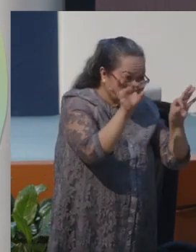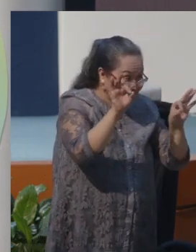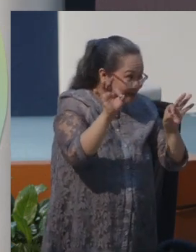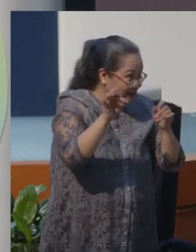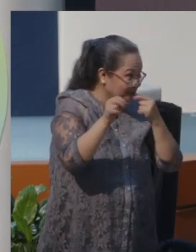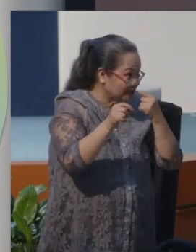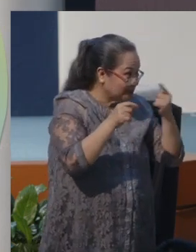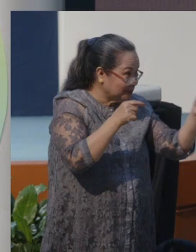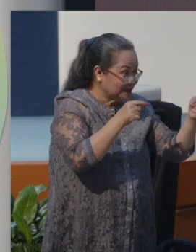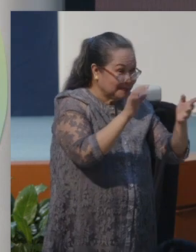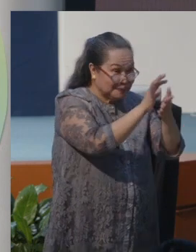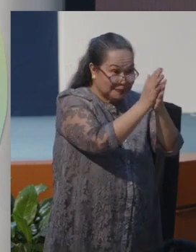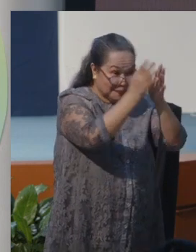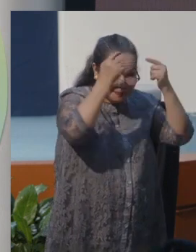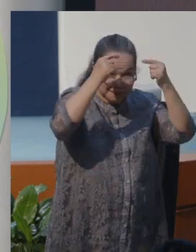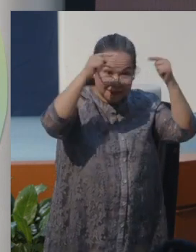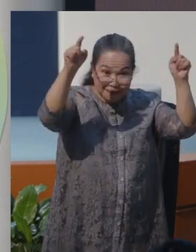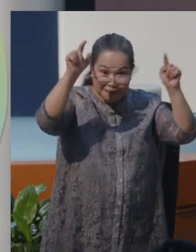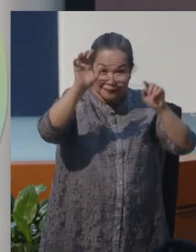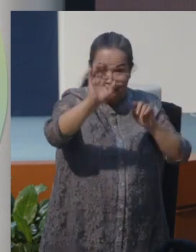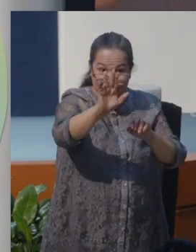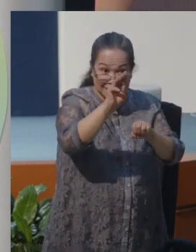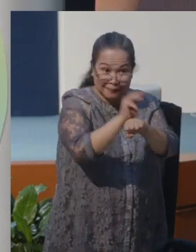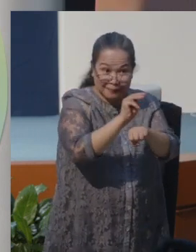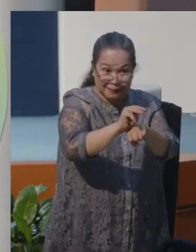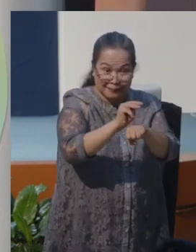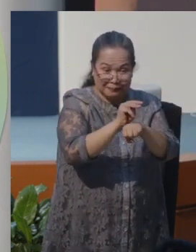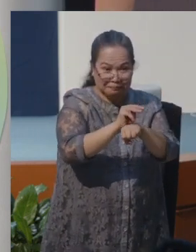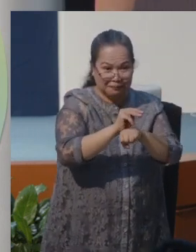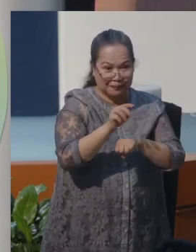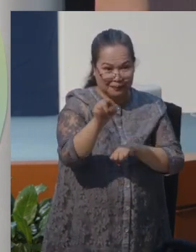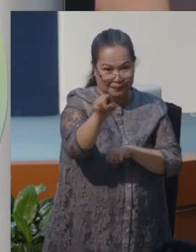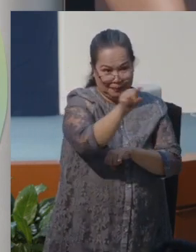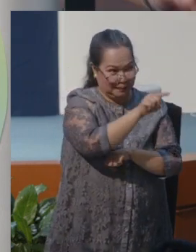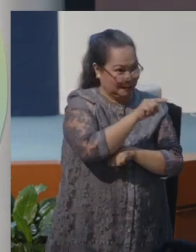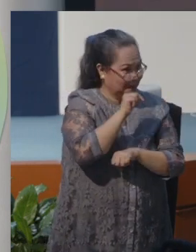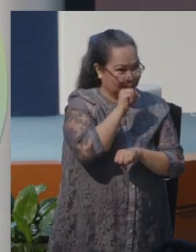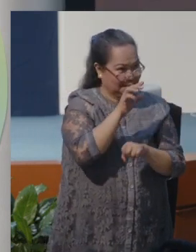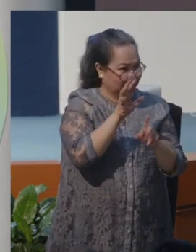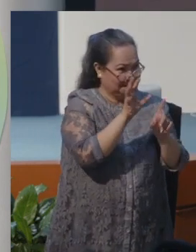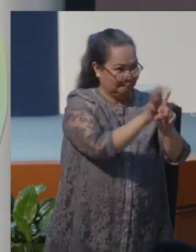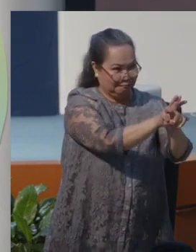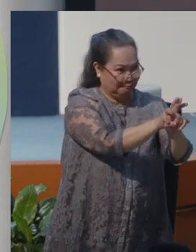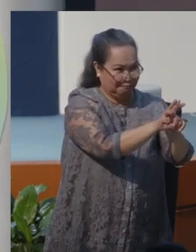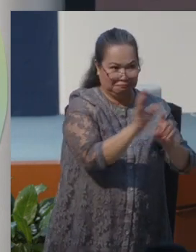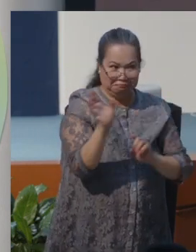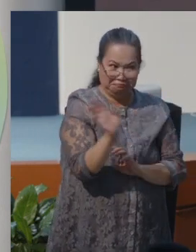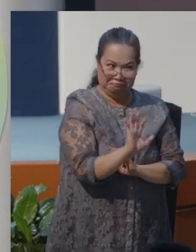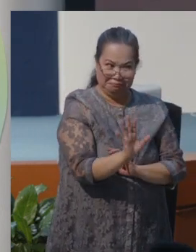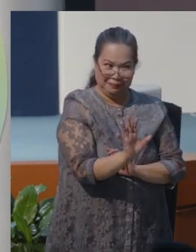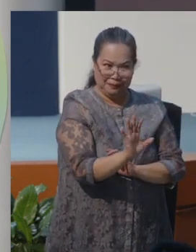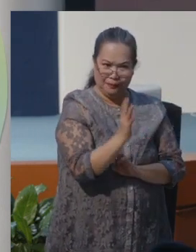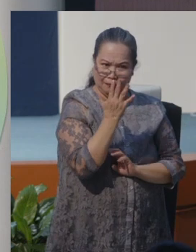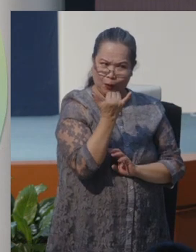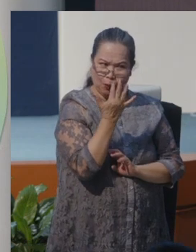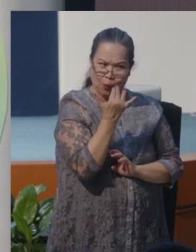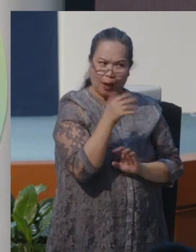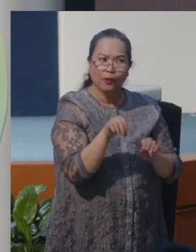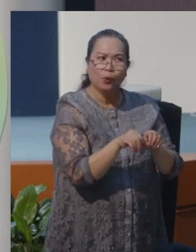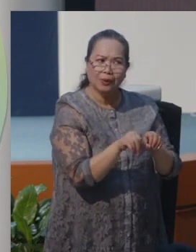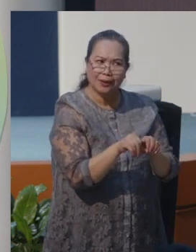upang maging successful ang inyong ministeryo, hindi nyo tatawagin itong mga ito. Bakit? Tingnan